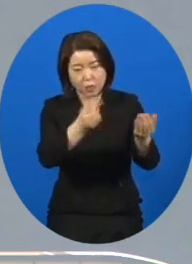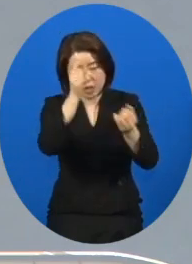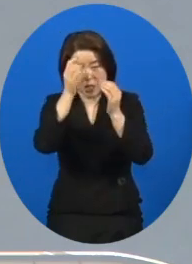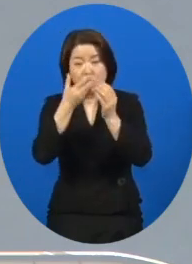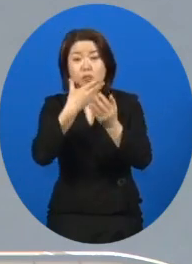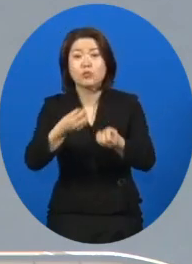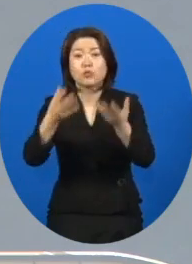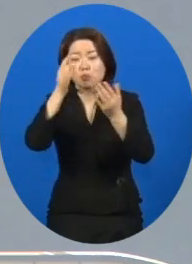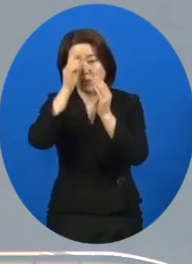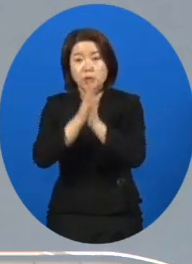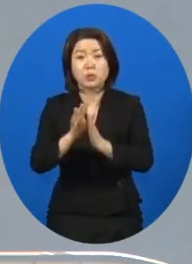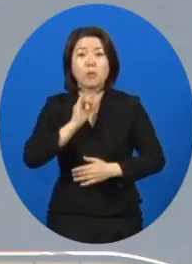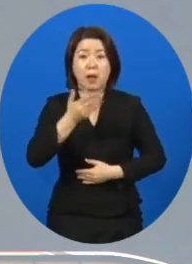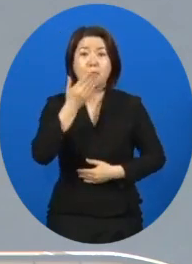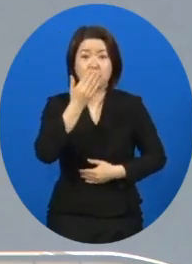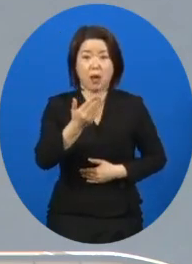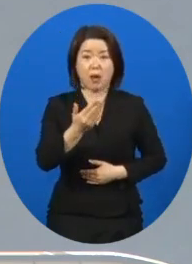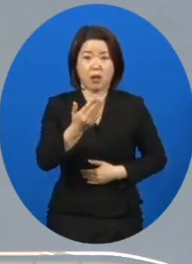축복기도밖에 할 게 없어요.